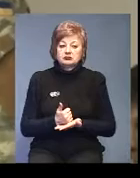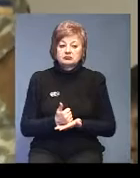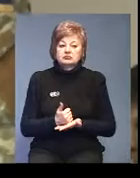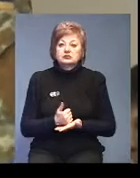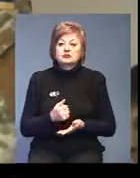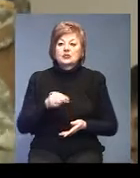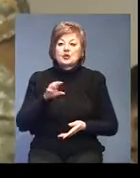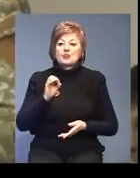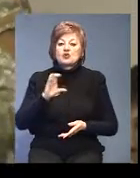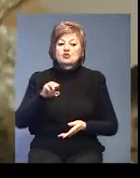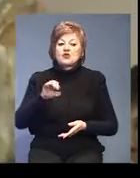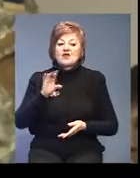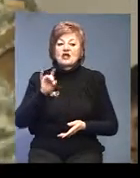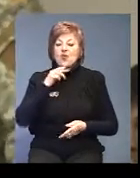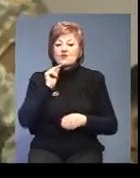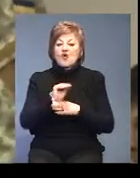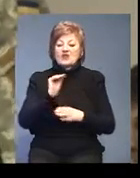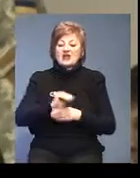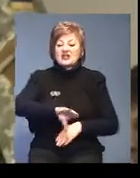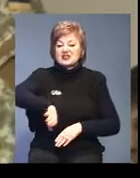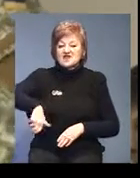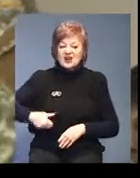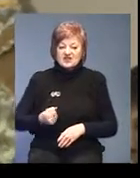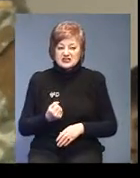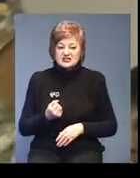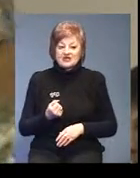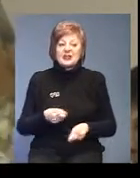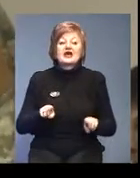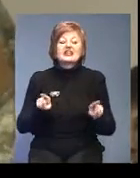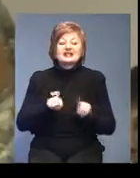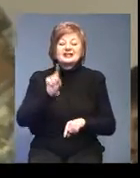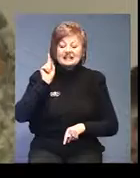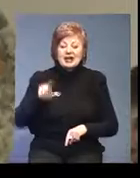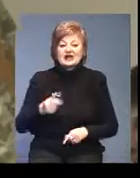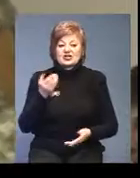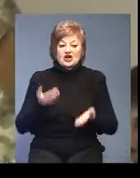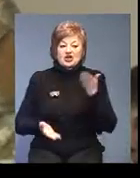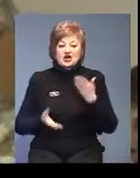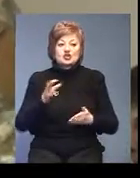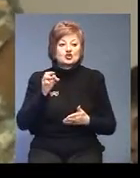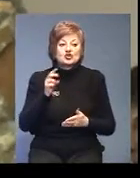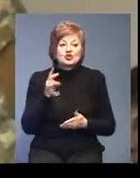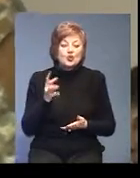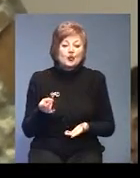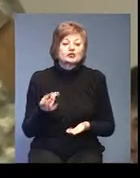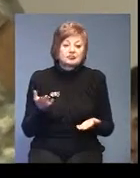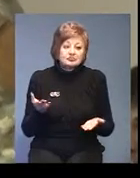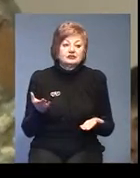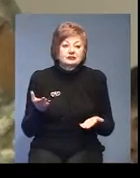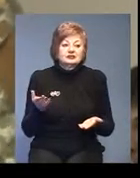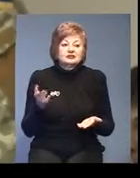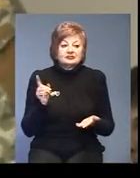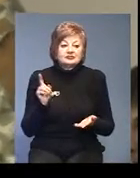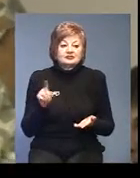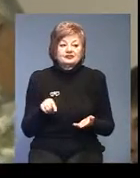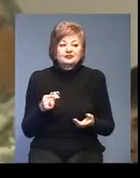Пустоварова, обвиняется в воровстве. Ну, даже если он не доведут это